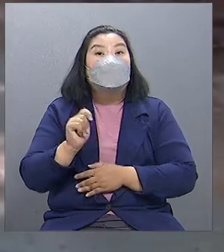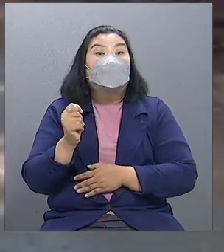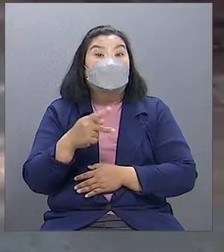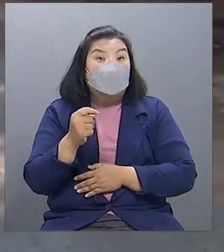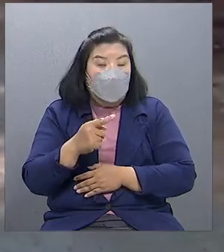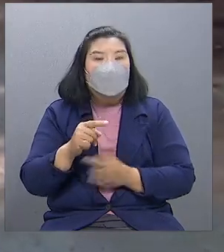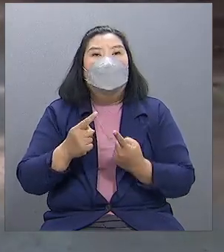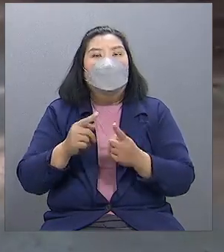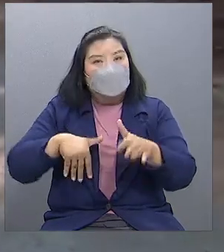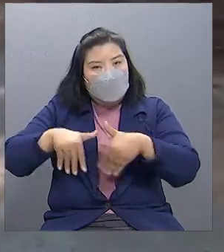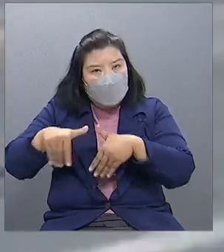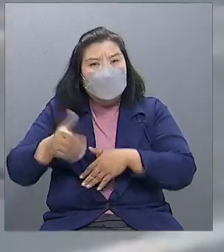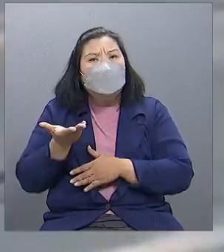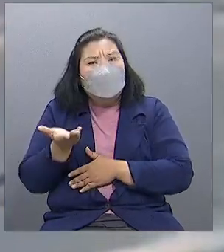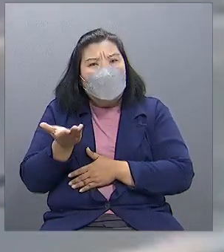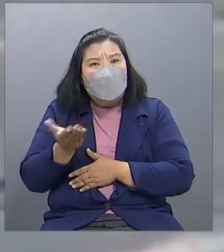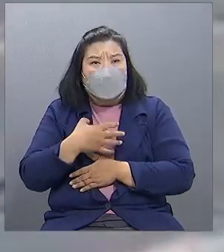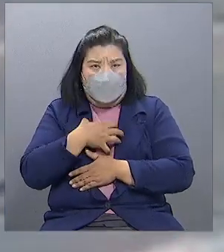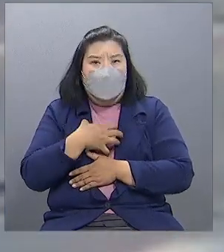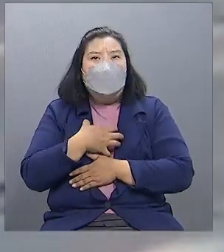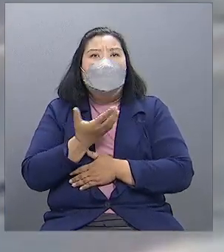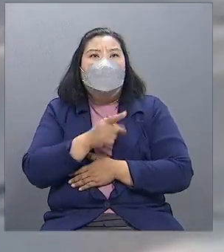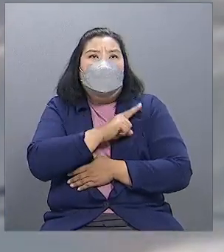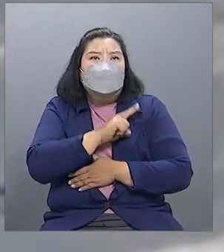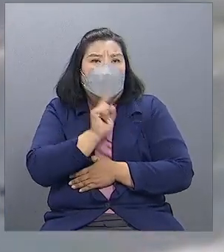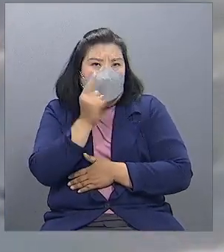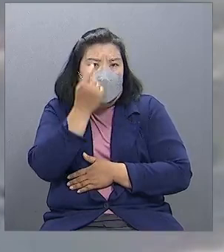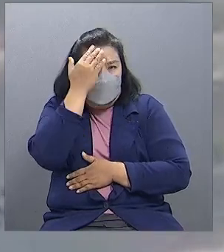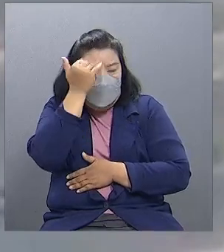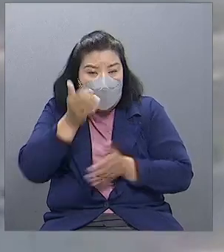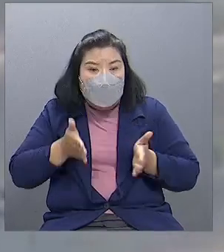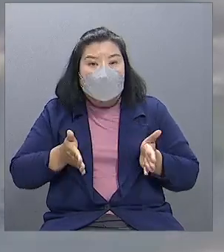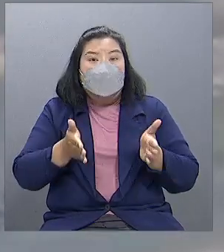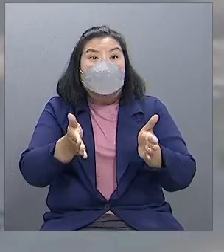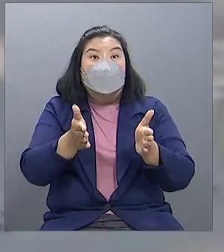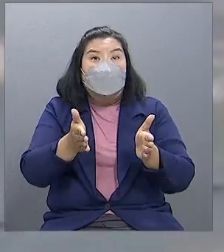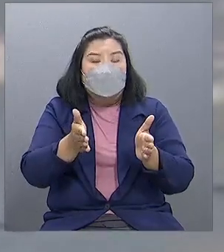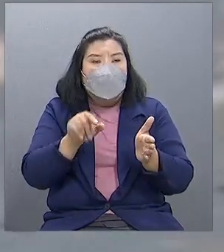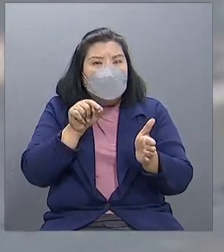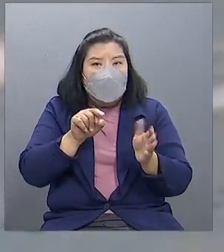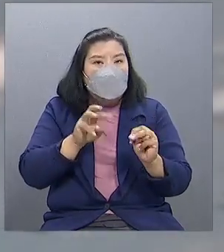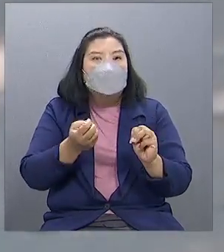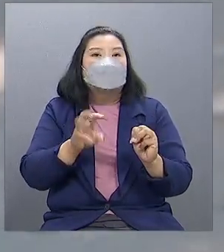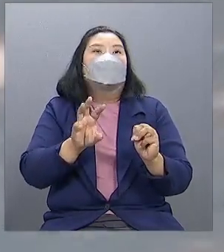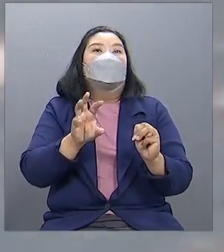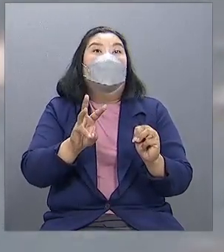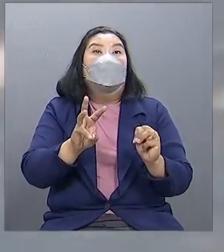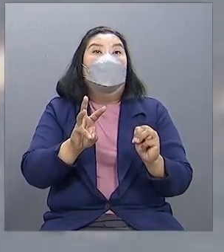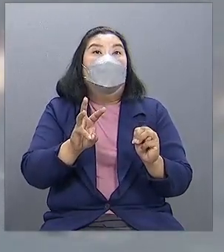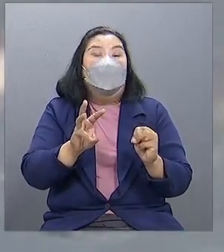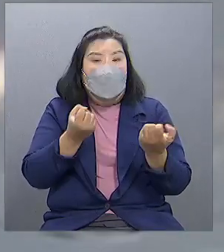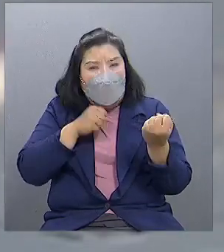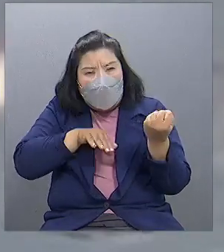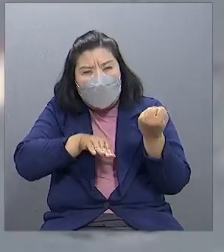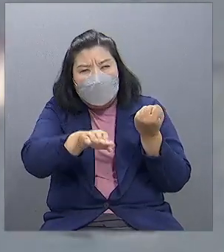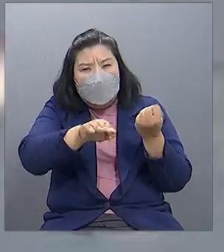องค่ะ ให้รับปดชอบการสร้างถนนใสบ้านใหม่ใงามู 16ที่ไปตำบนท่าหลวง 5 กิโลเมตรนะคะ ค